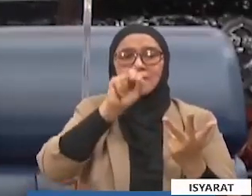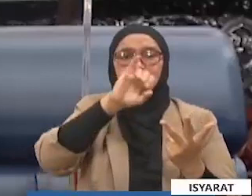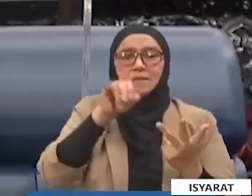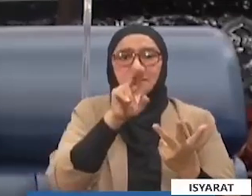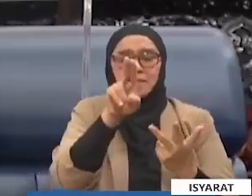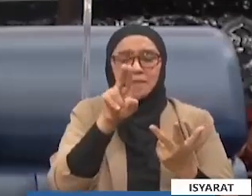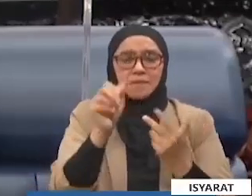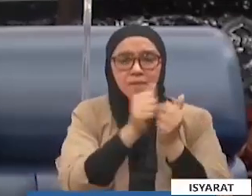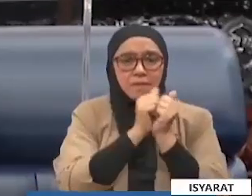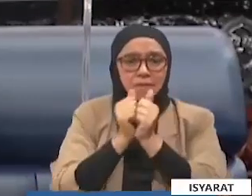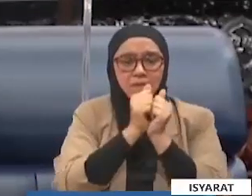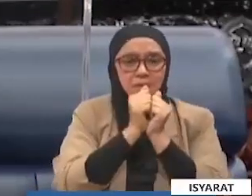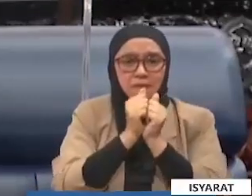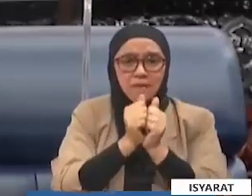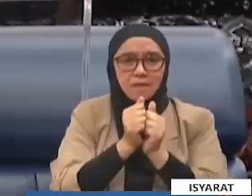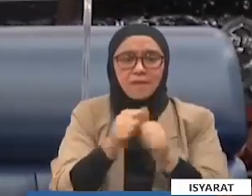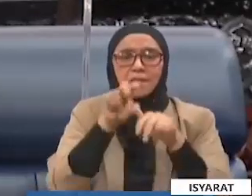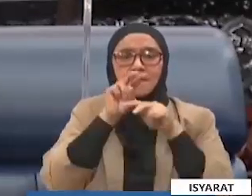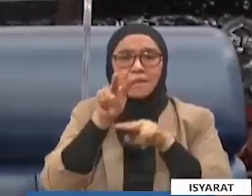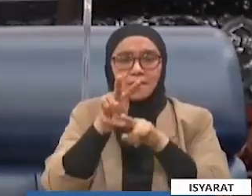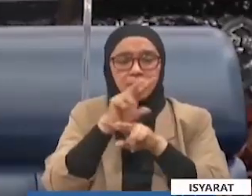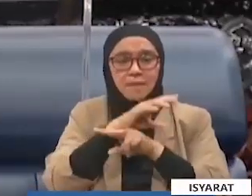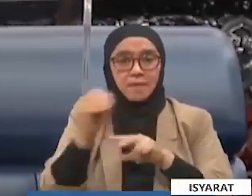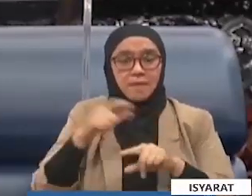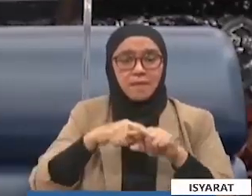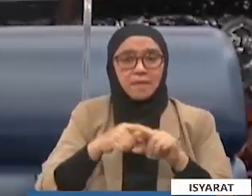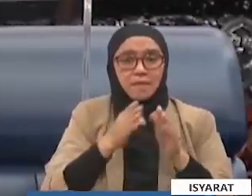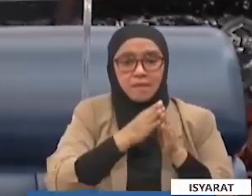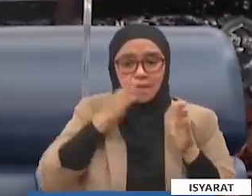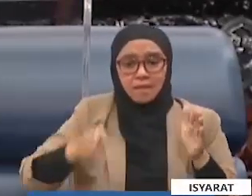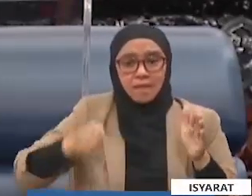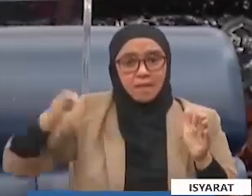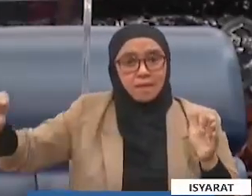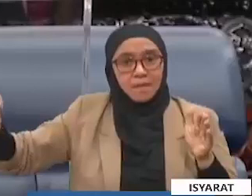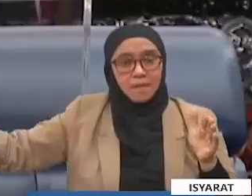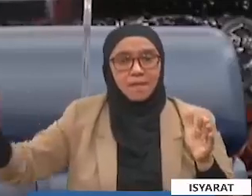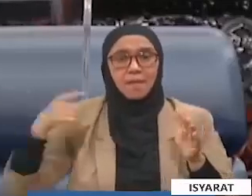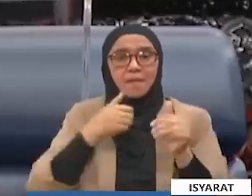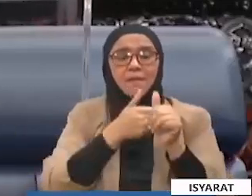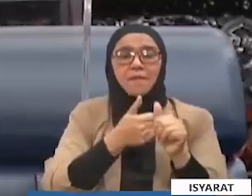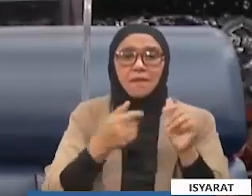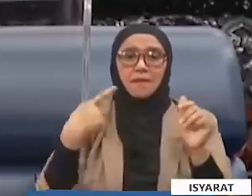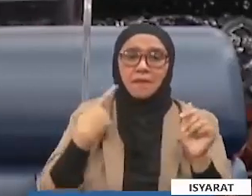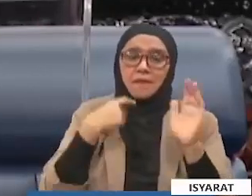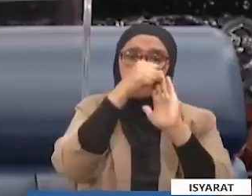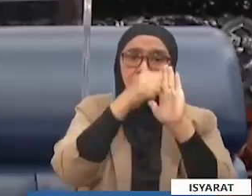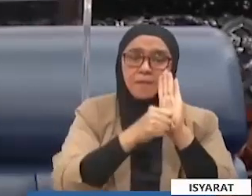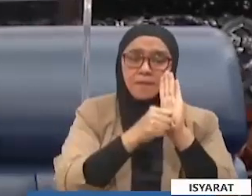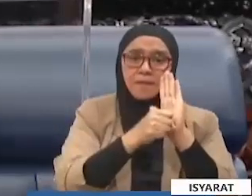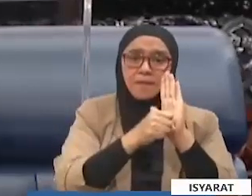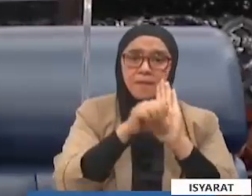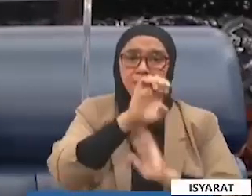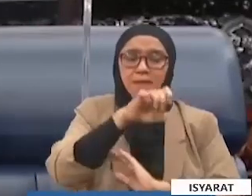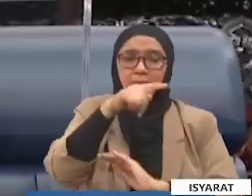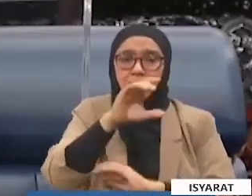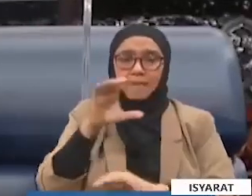segi milestone, kita akan syaratkan supaya kontraktor atau EPCC ini, iaitu CCCC, mereka kena mengikut